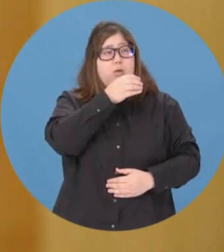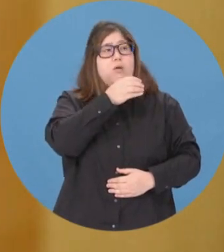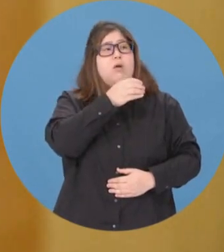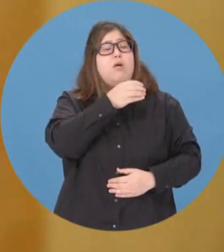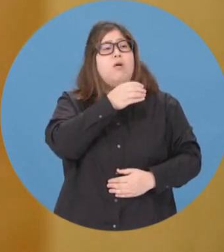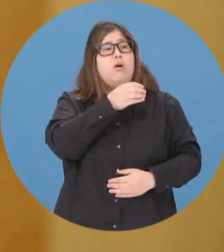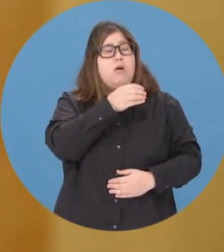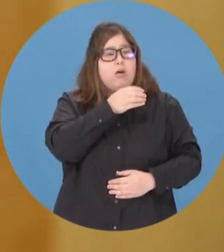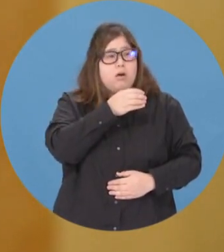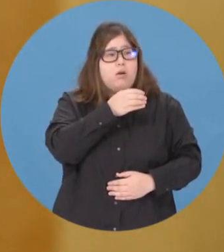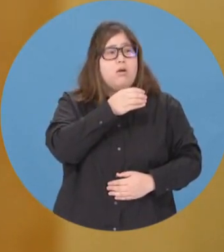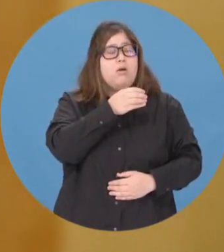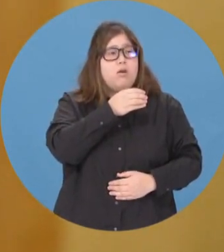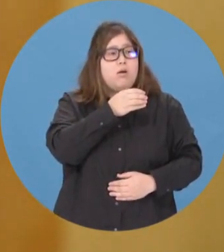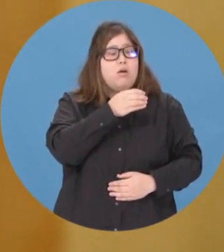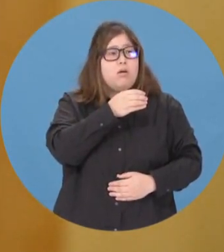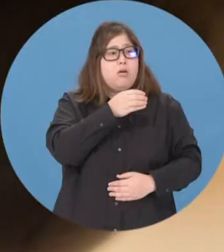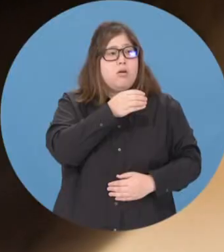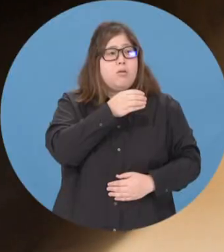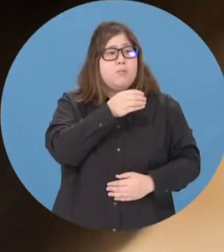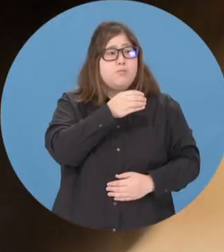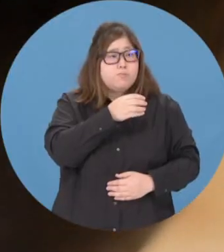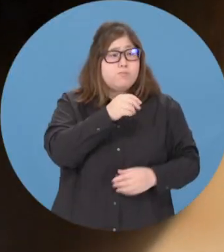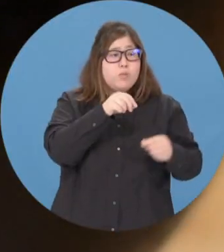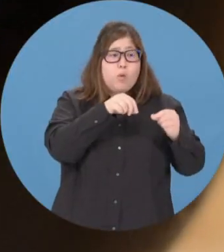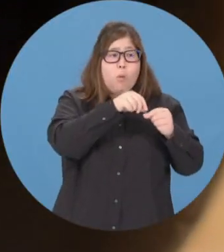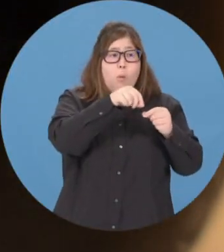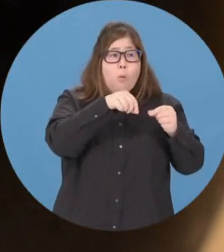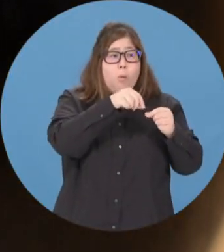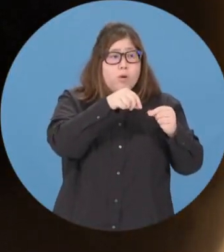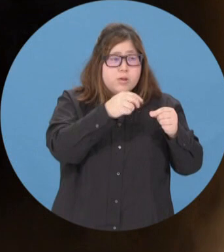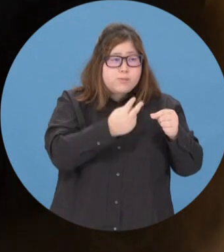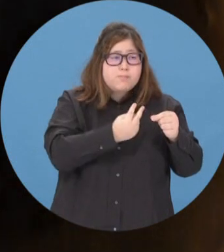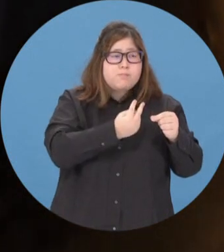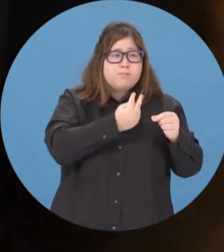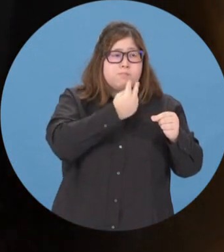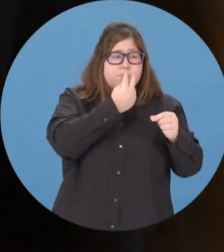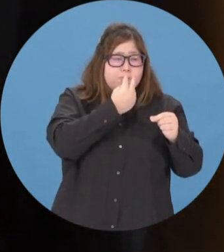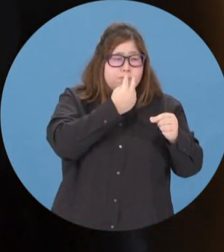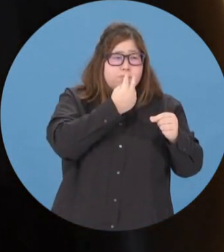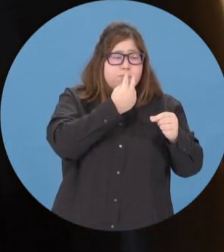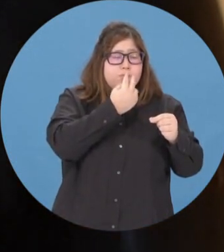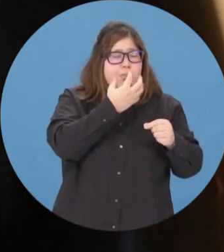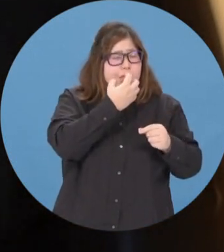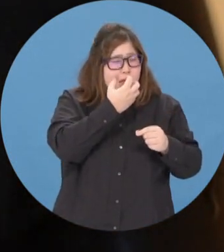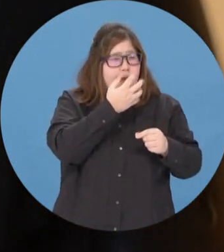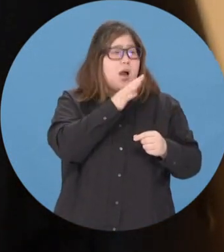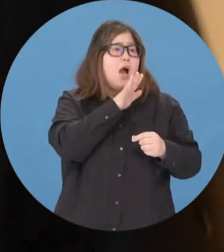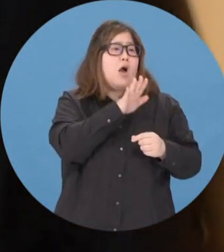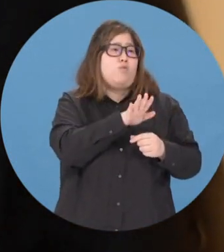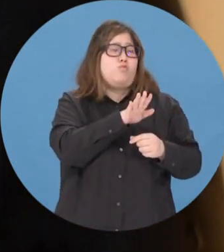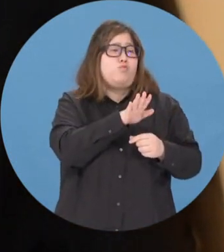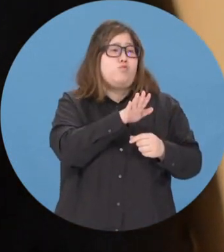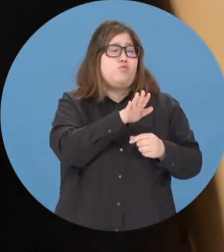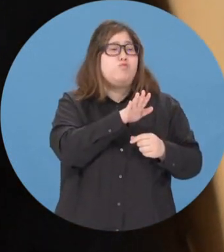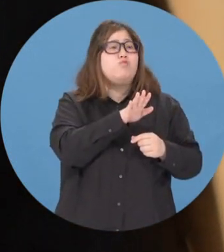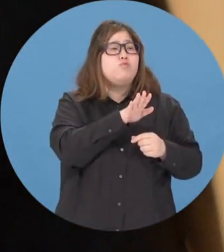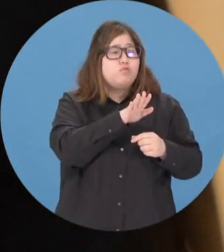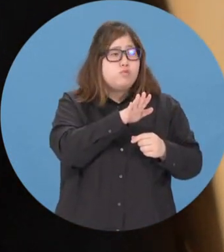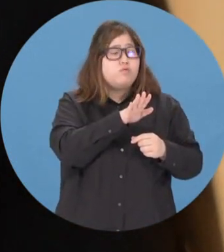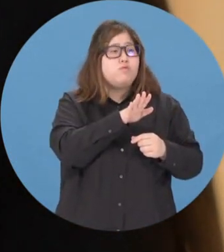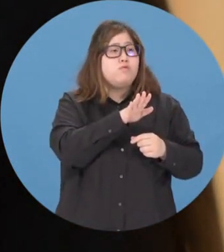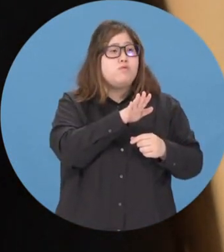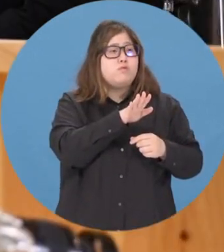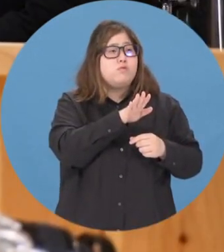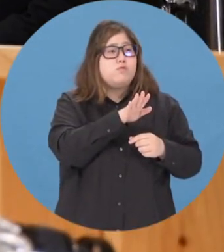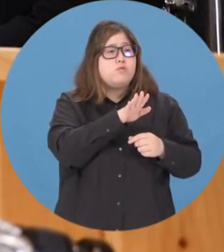ちょっと不思議な感じで、コーヒーの香りと苦味みたいなものがまず最初にきます